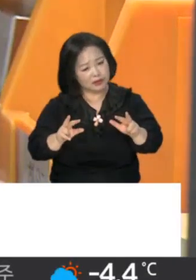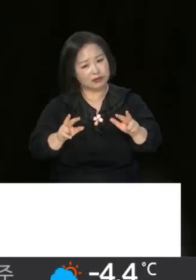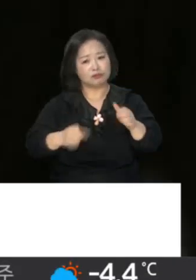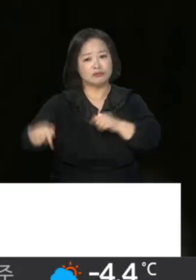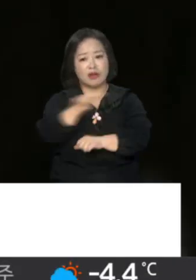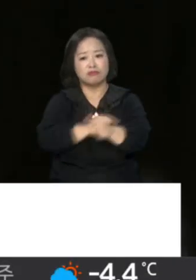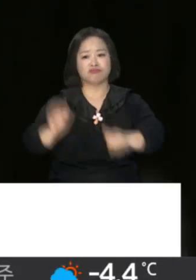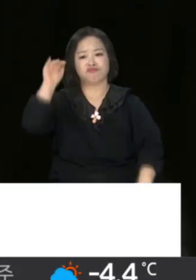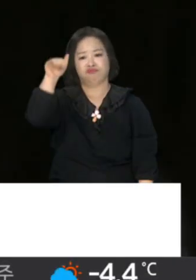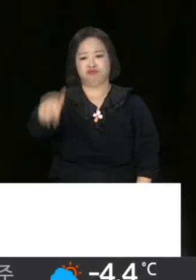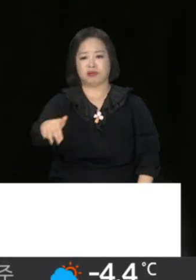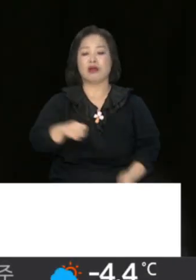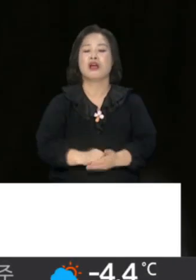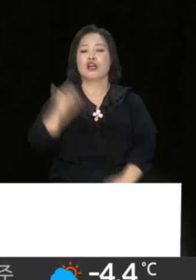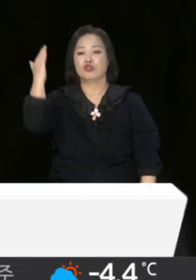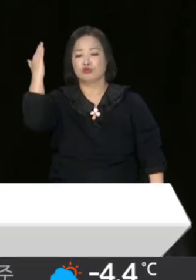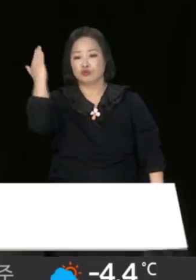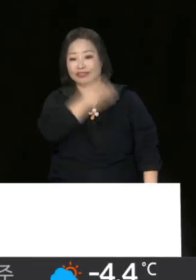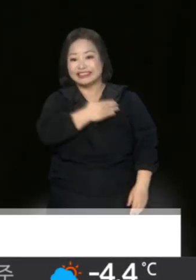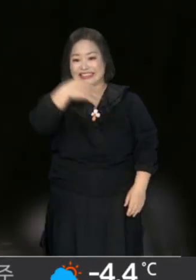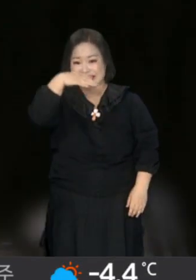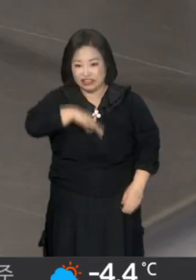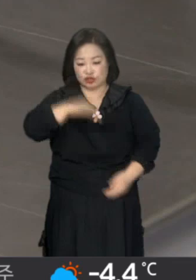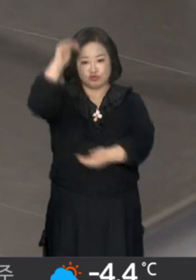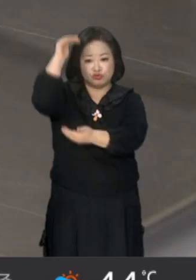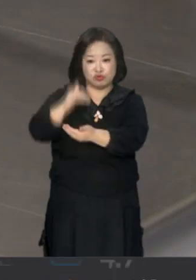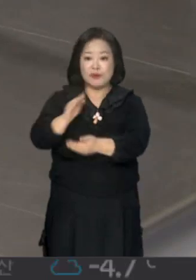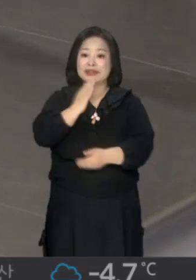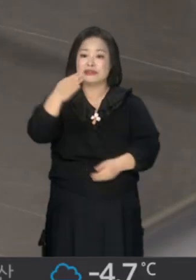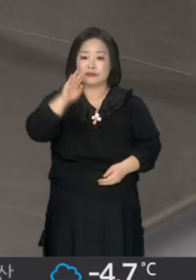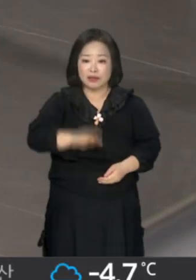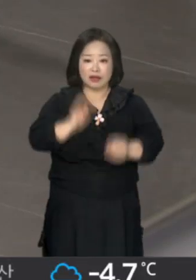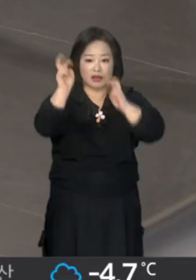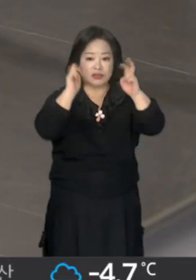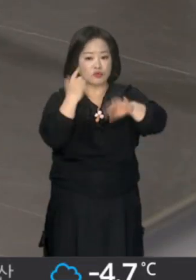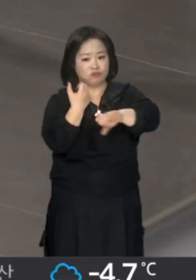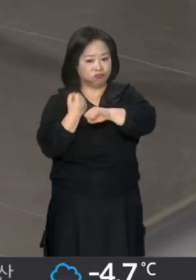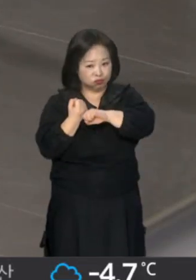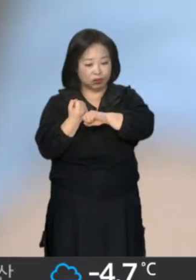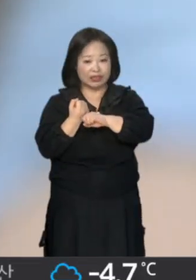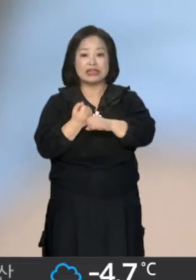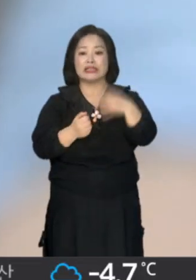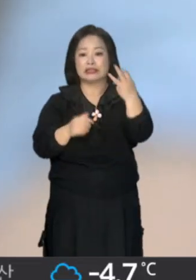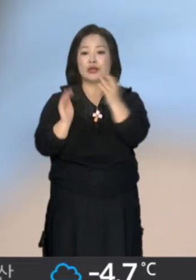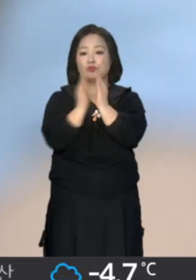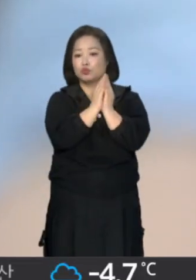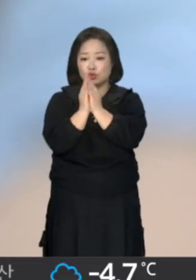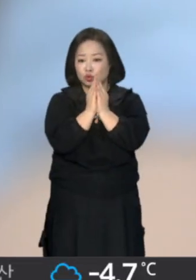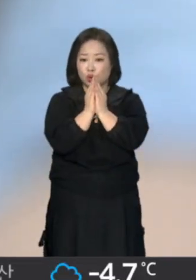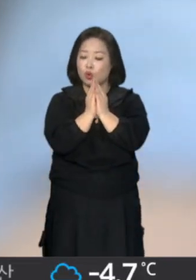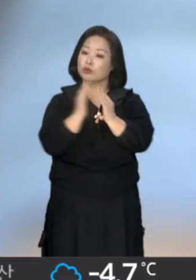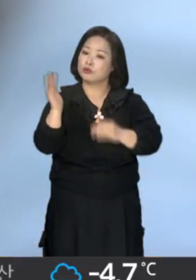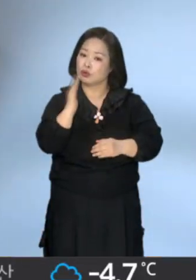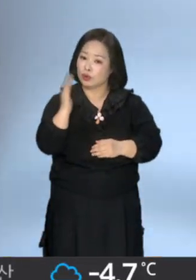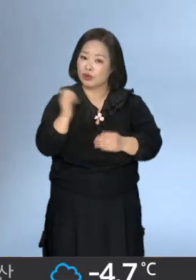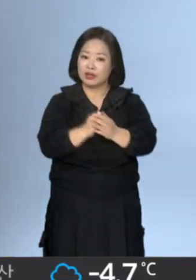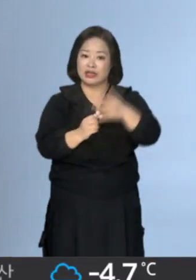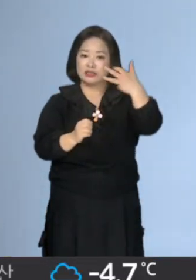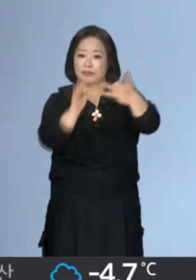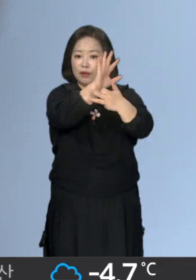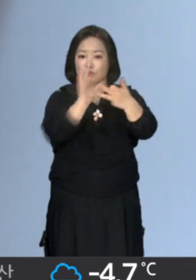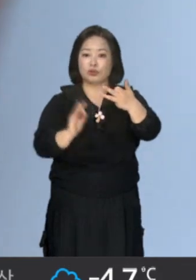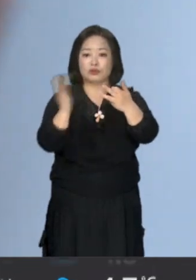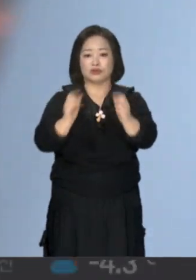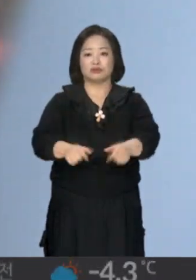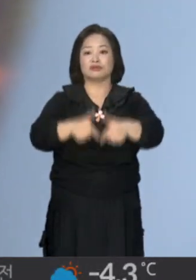습니다 순수익이 줄었지만 기업 연구 개발비는 73조 5천억 원으로 전년보다 10.8% 증가한